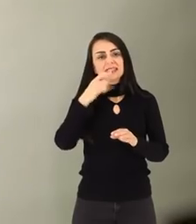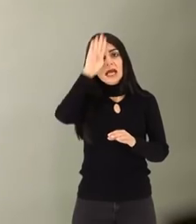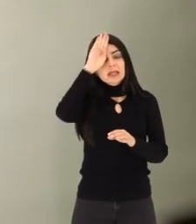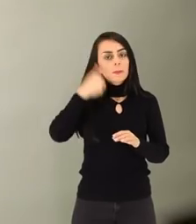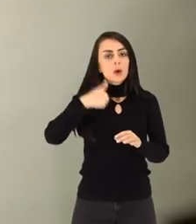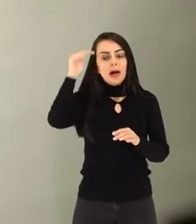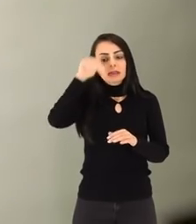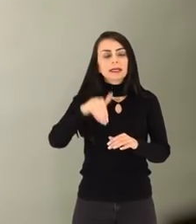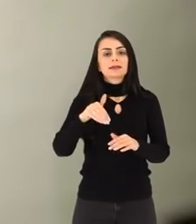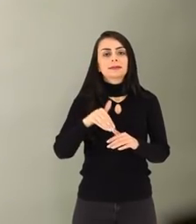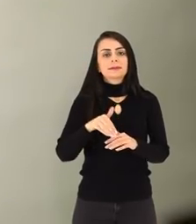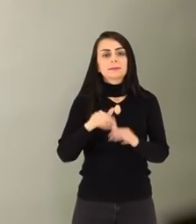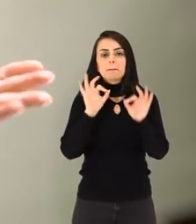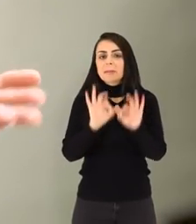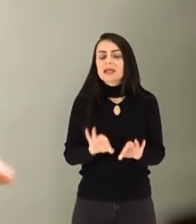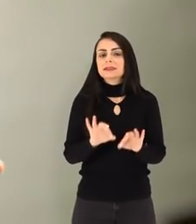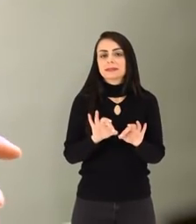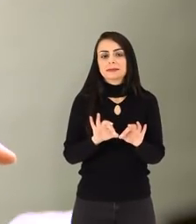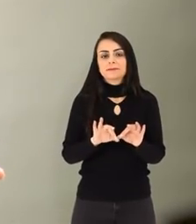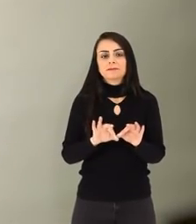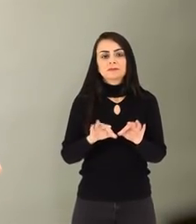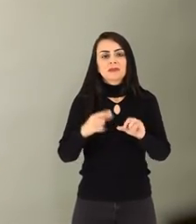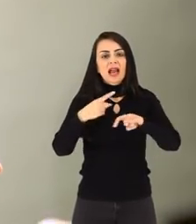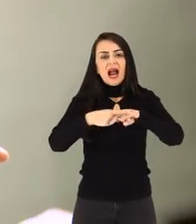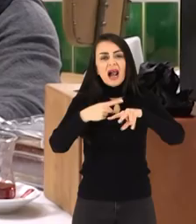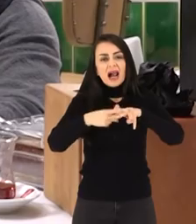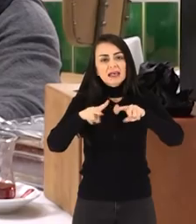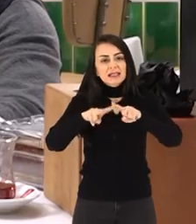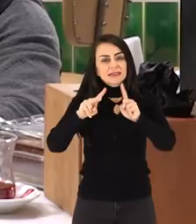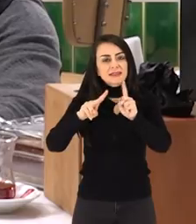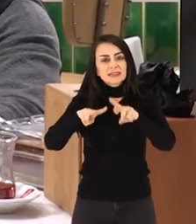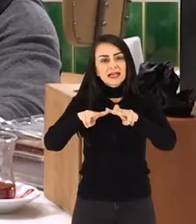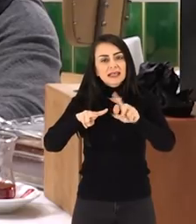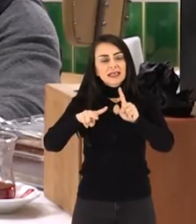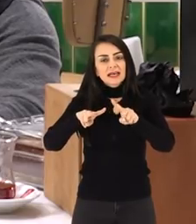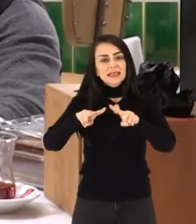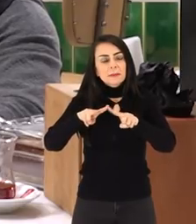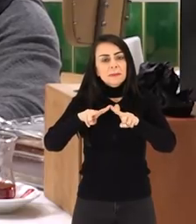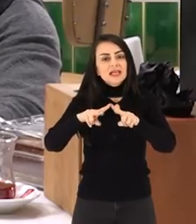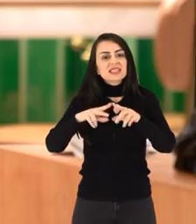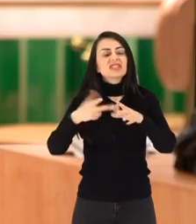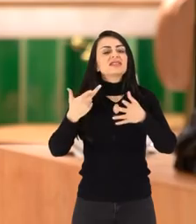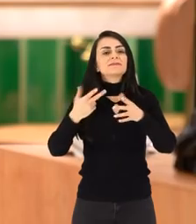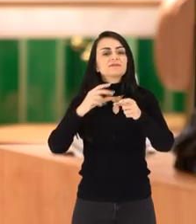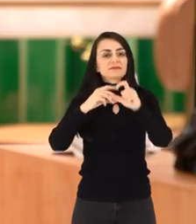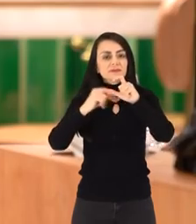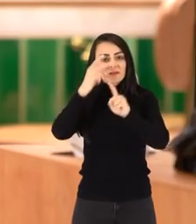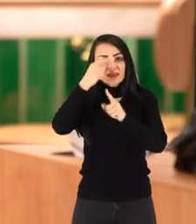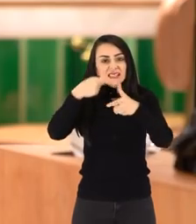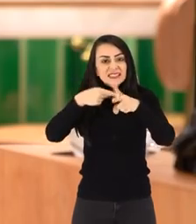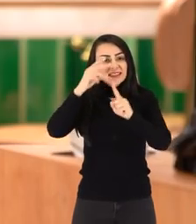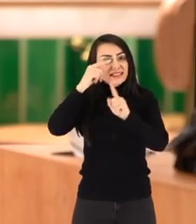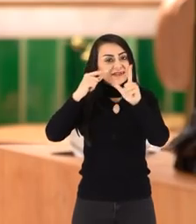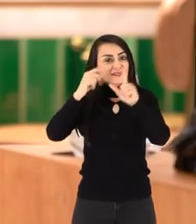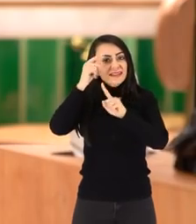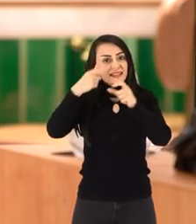olduktan sonra İstanbul başladı. İşte hanımın çiftliği biliyorsun ses getirdi. Adana serüvenimiz oldu 2 yıl. Evet o da ne acayip evet.